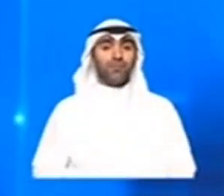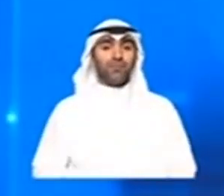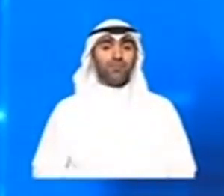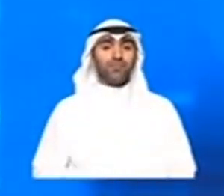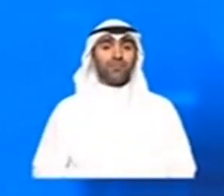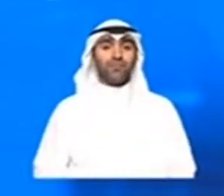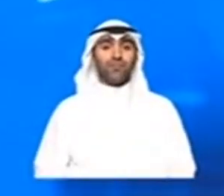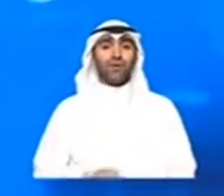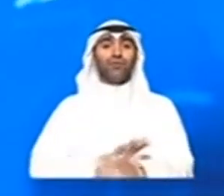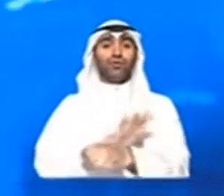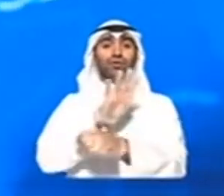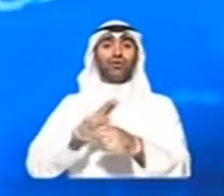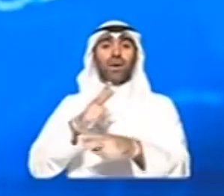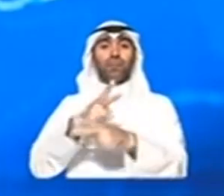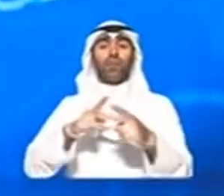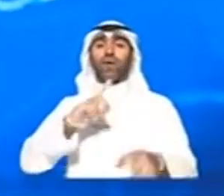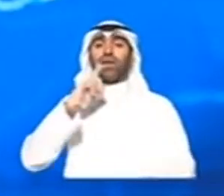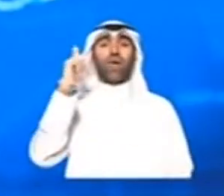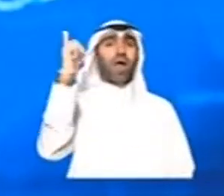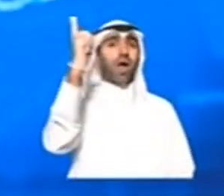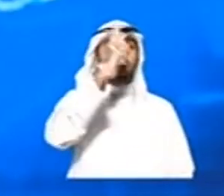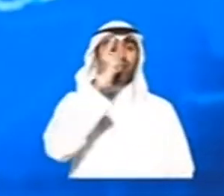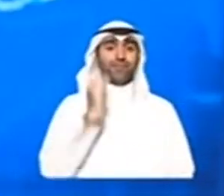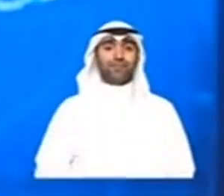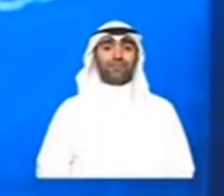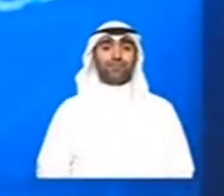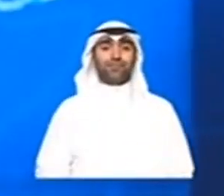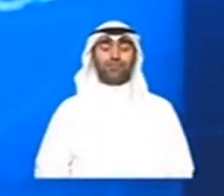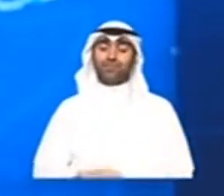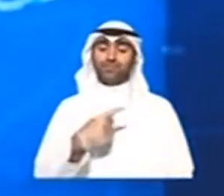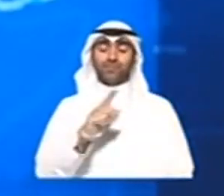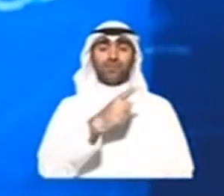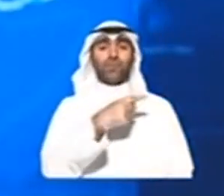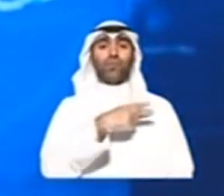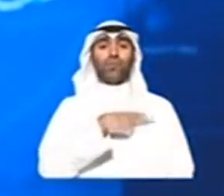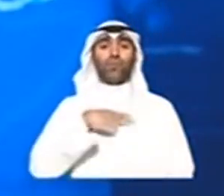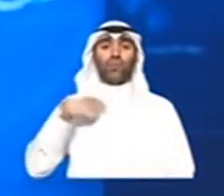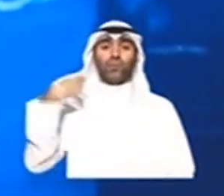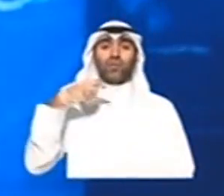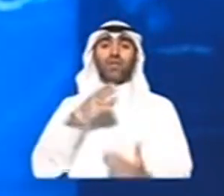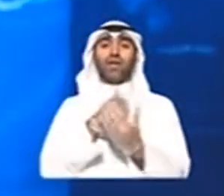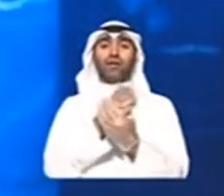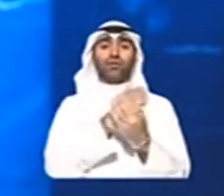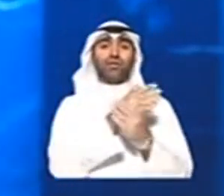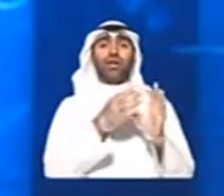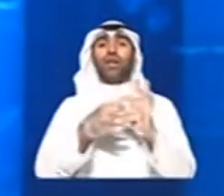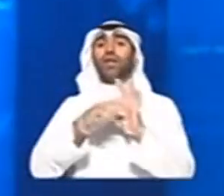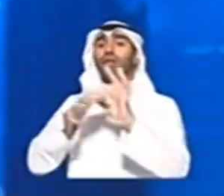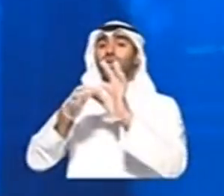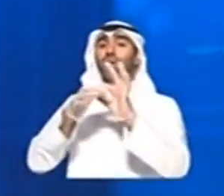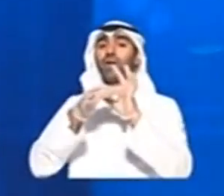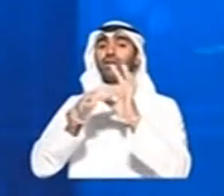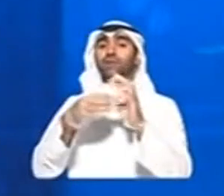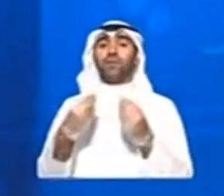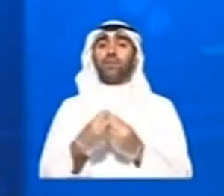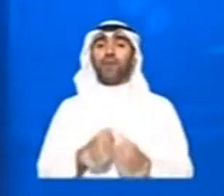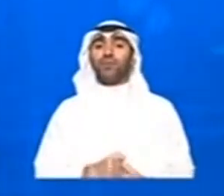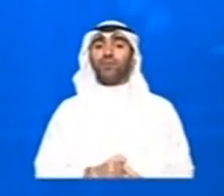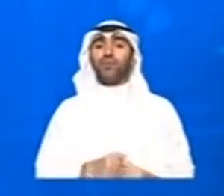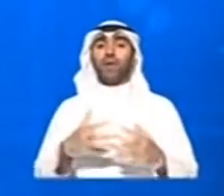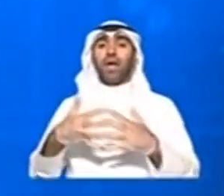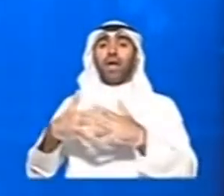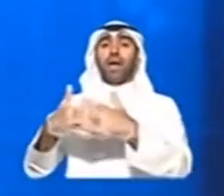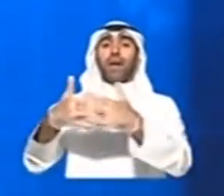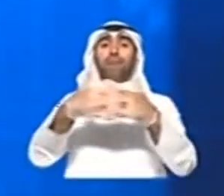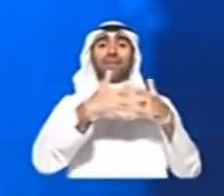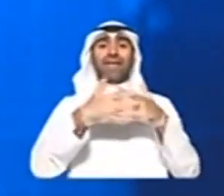مع المكاتب الثقافية وسفارة دولة الكويت في واشنطن وبعثة دولة الكويت الدائمة لدى الأمم